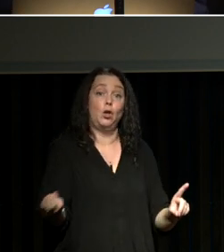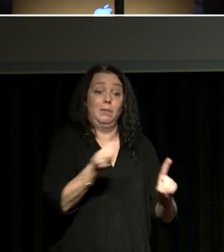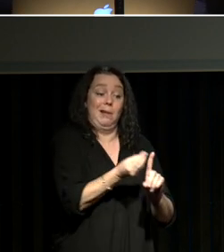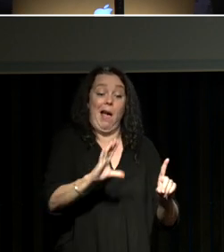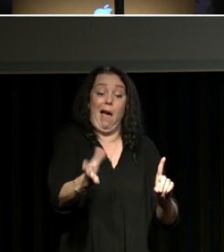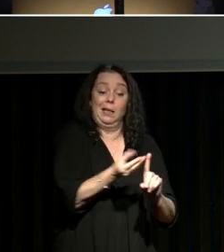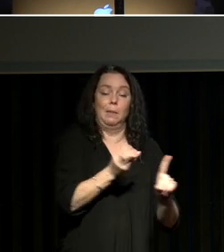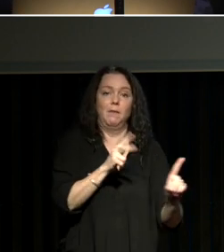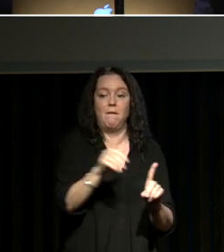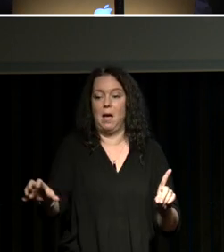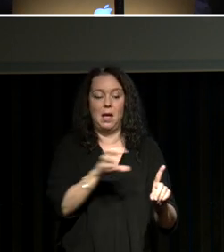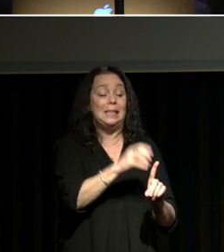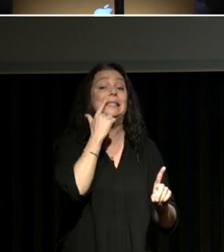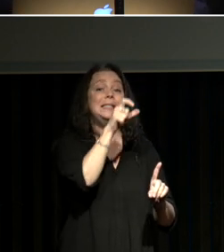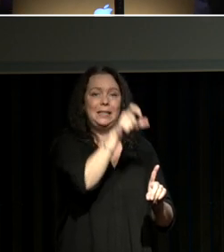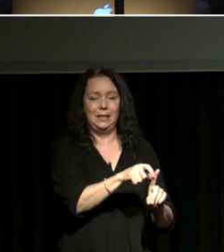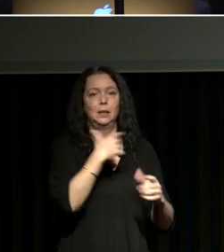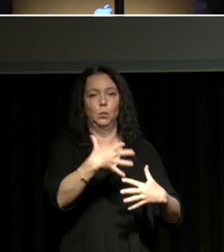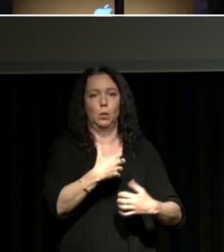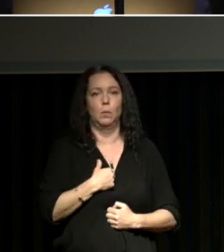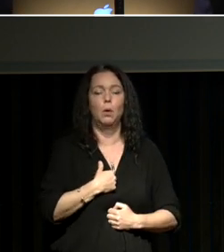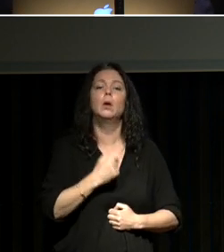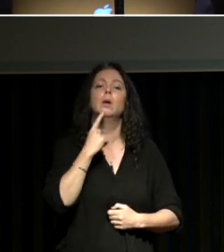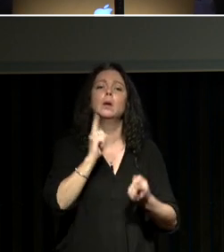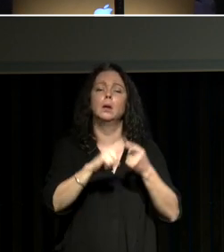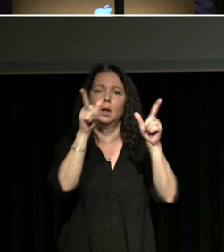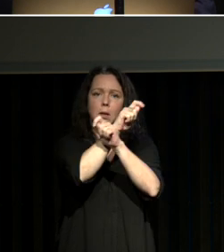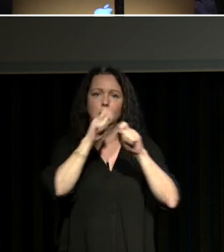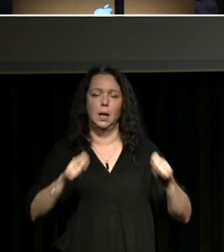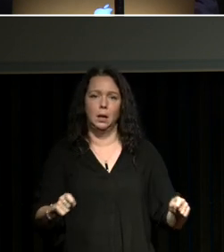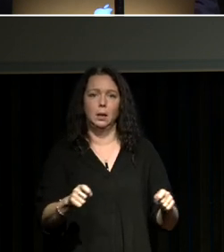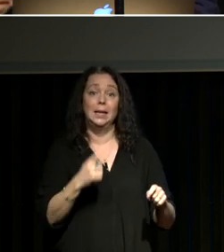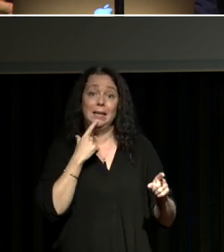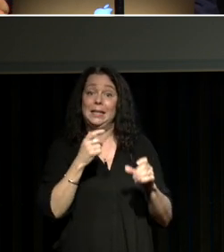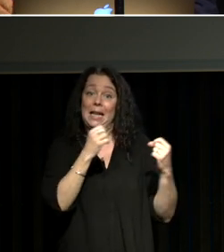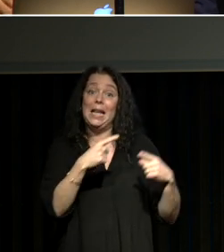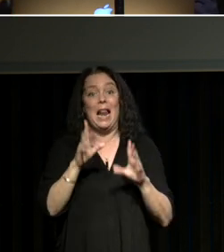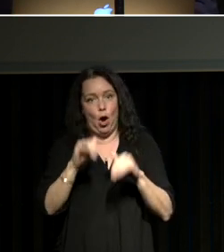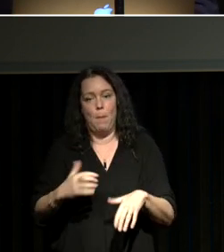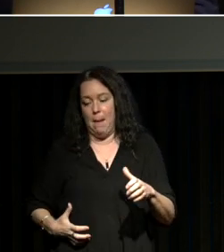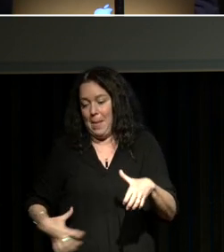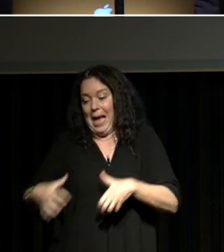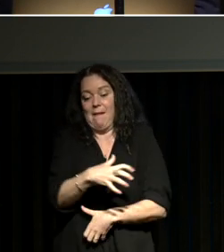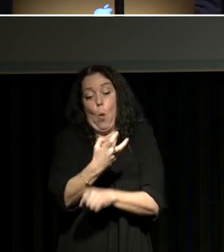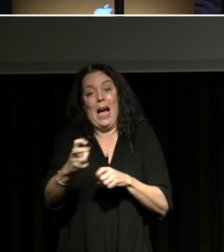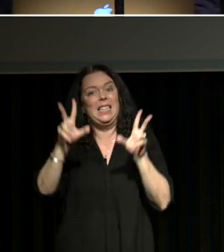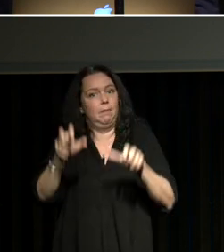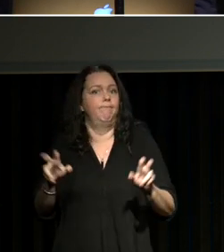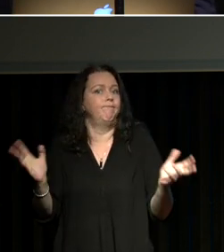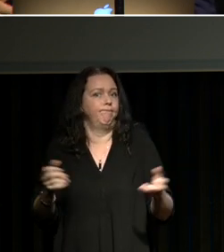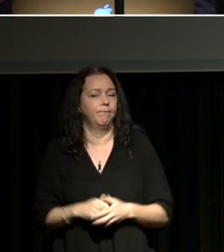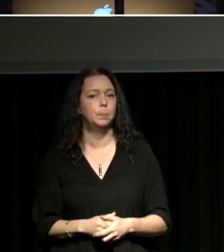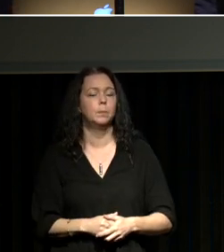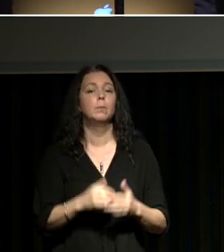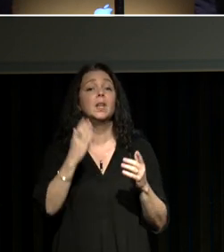jusqu'à maintenant, signent des consentements, parce que sur le plan international, ils sont considérés comme des greffons à risque. Comme ce n'est pas une procédure